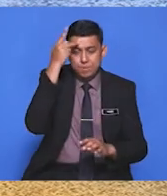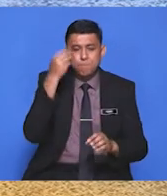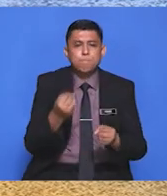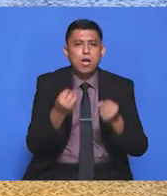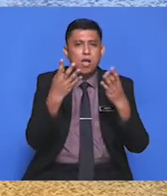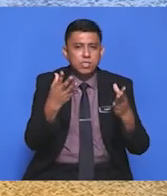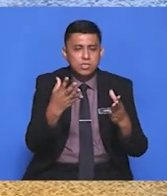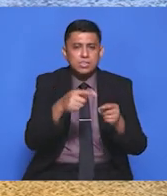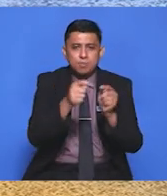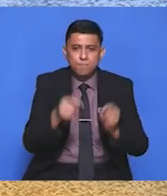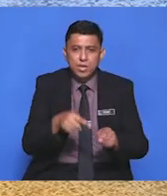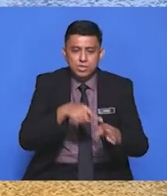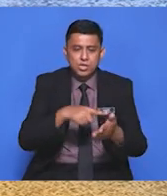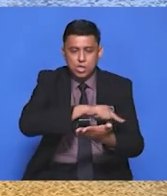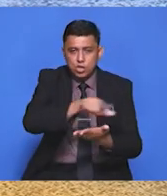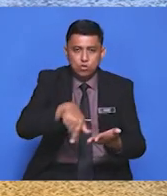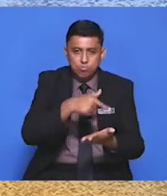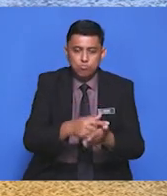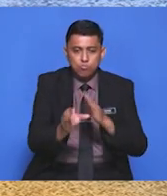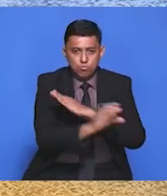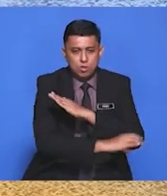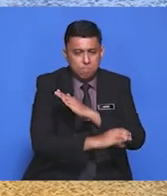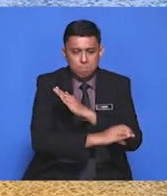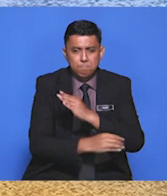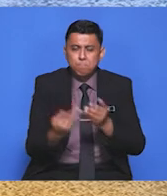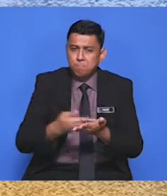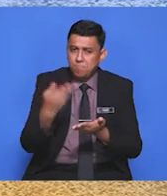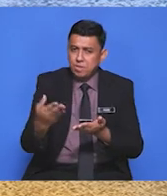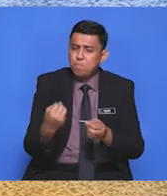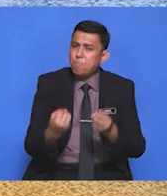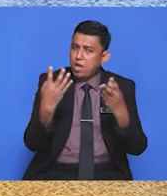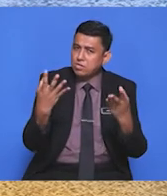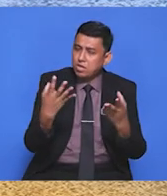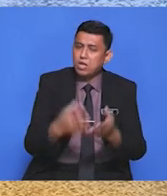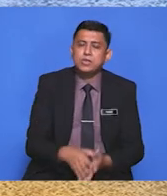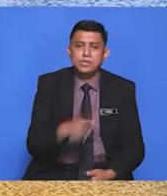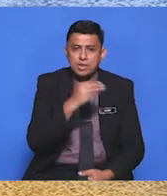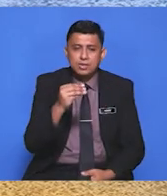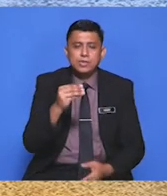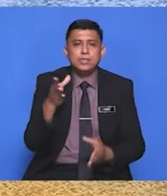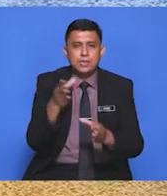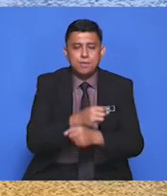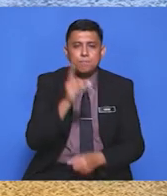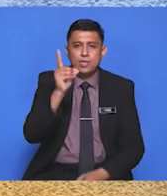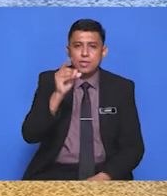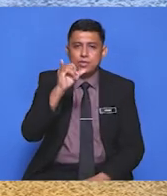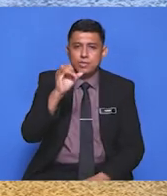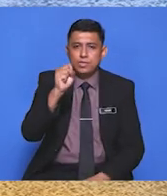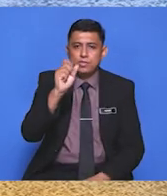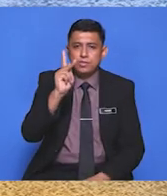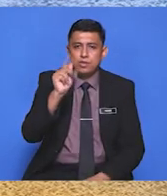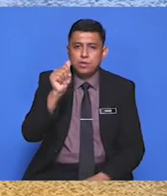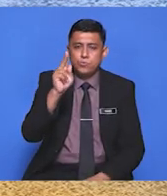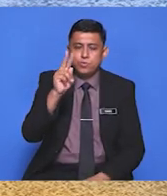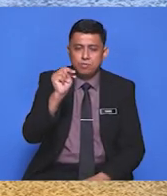di seluruh negara. Mereka membeli produk secara pukal, mendapat diskaun dan dapat menjual pada harga yang lebih